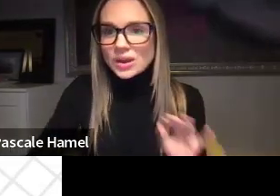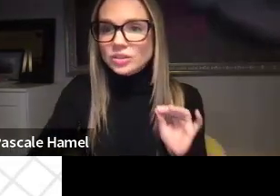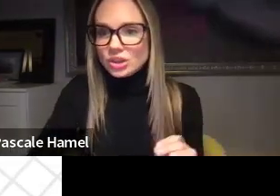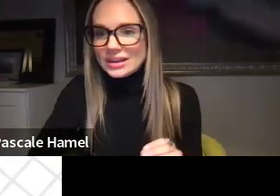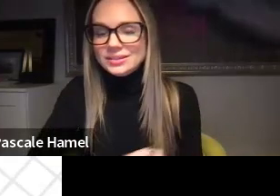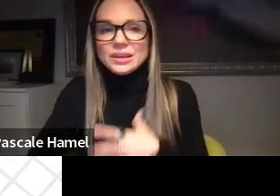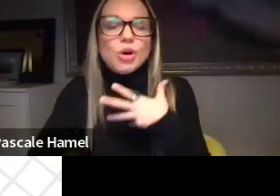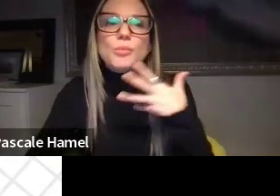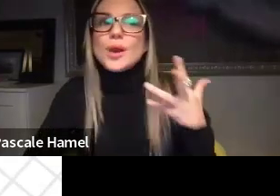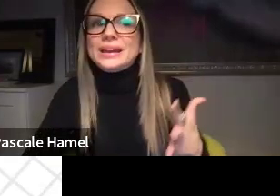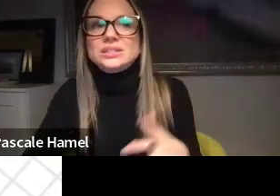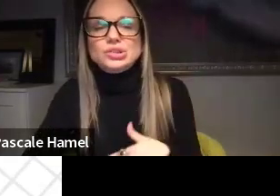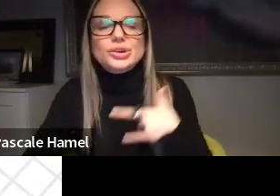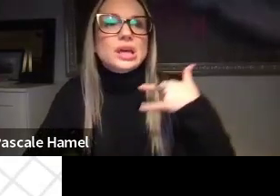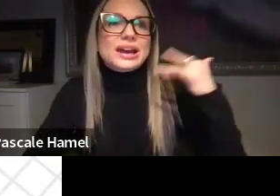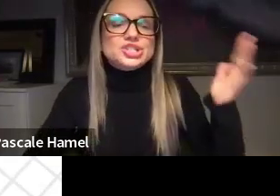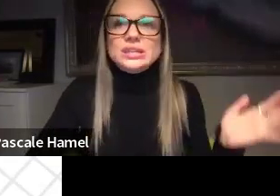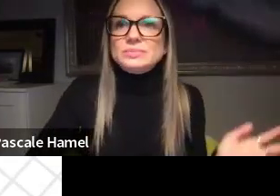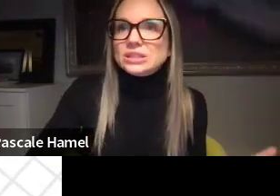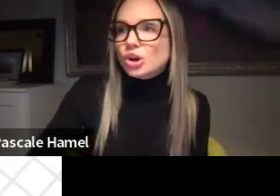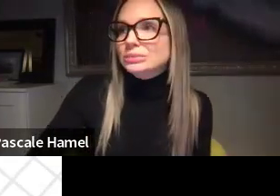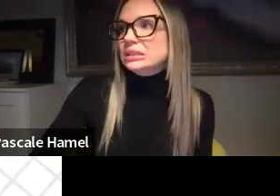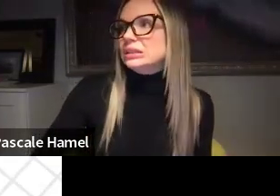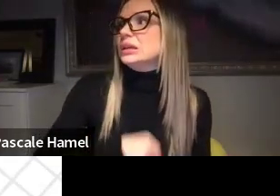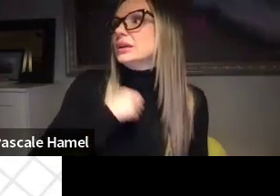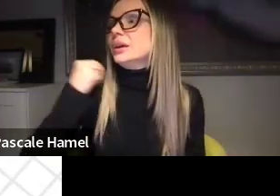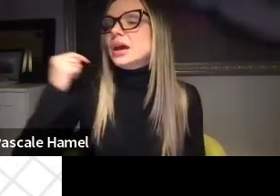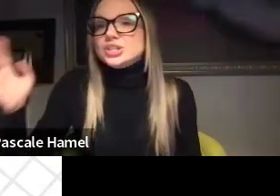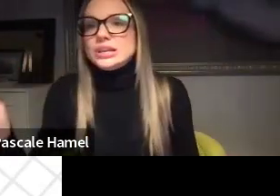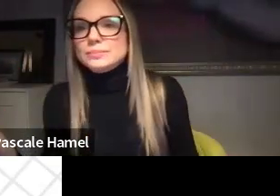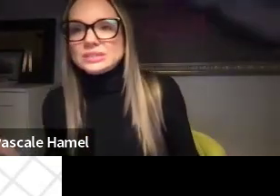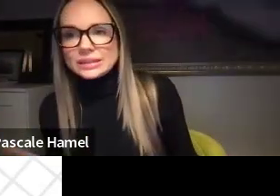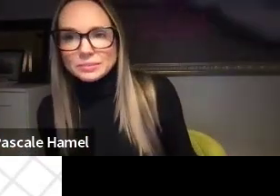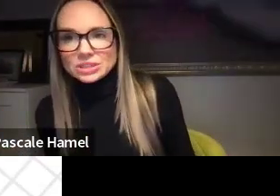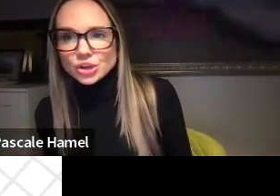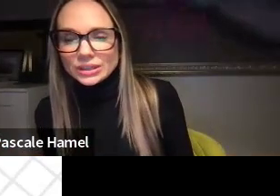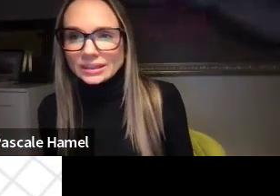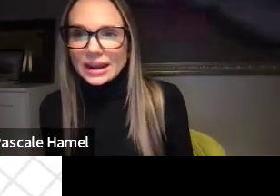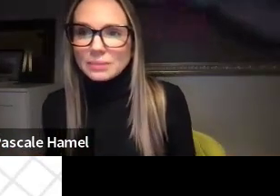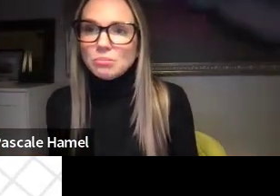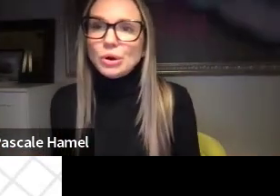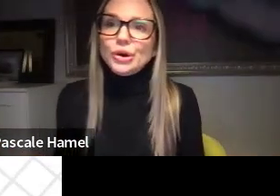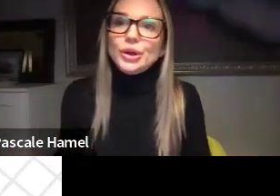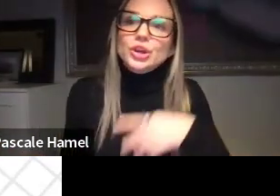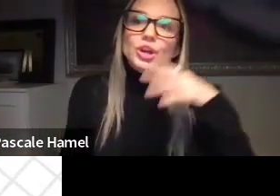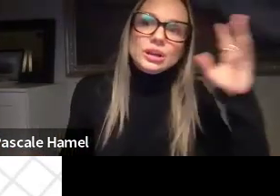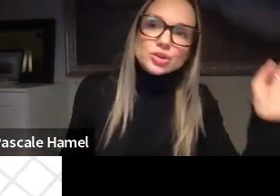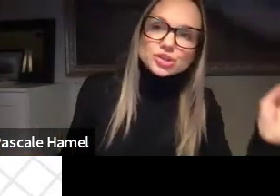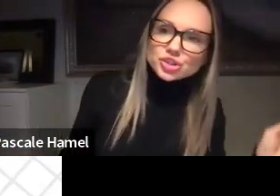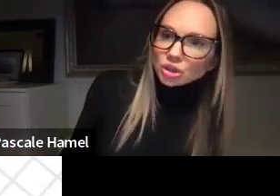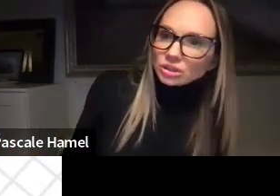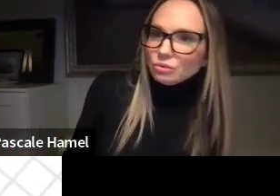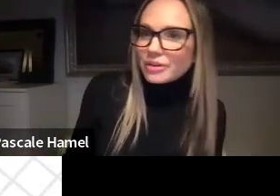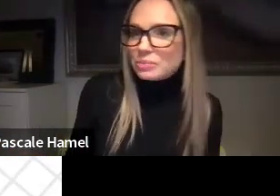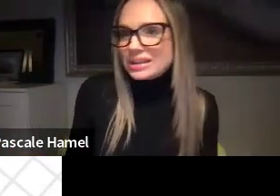Il faut que ça soit de qualité. On peut après ça acheter des petites robes d'été, acheter la petite camisole qui est à la mode,